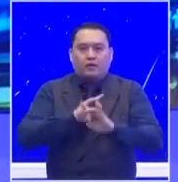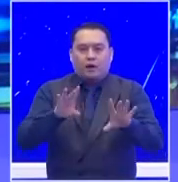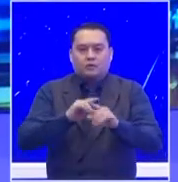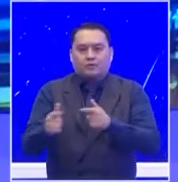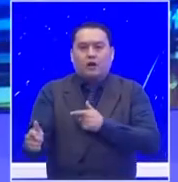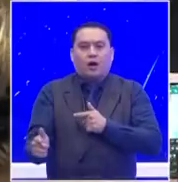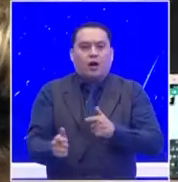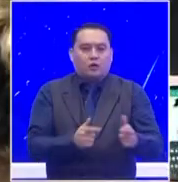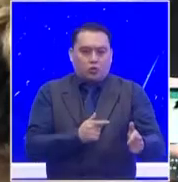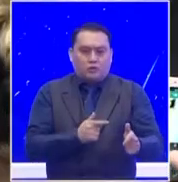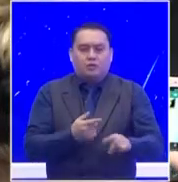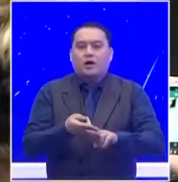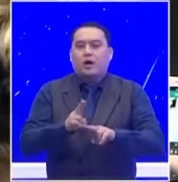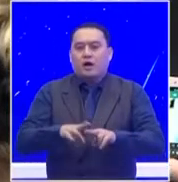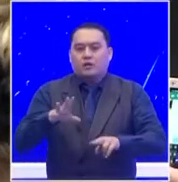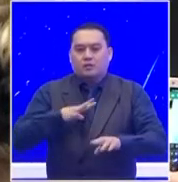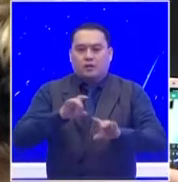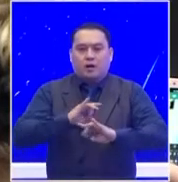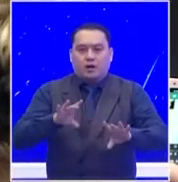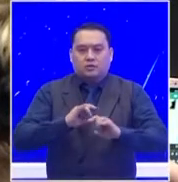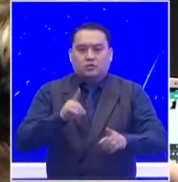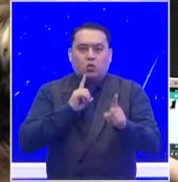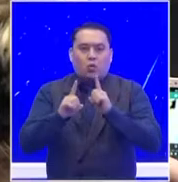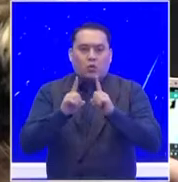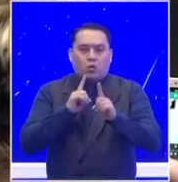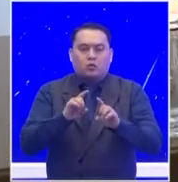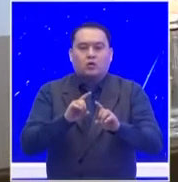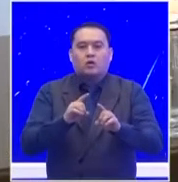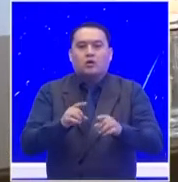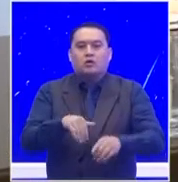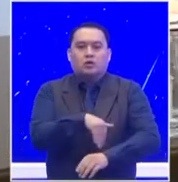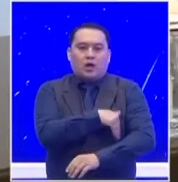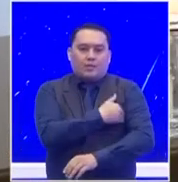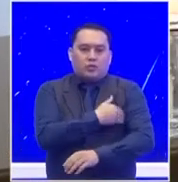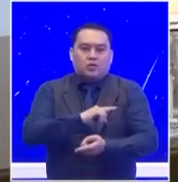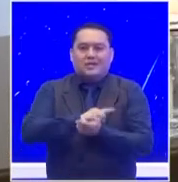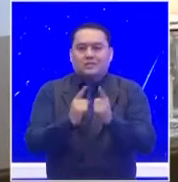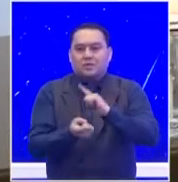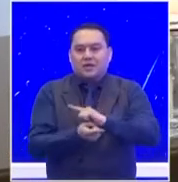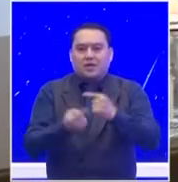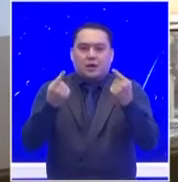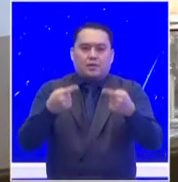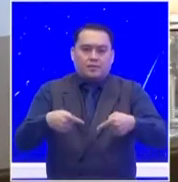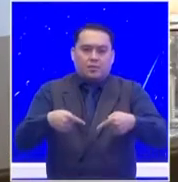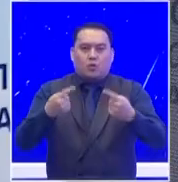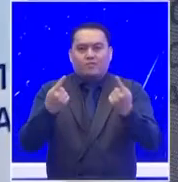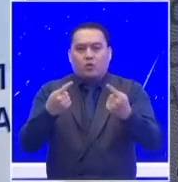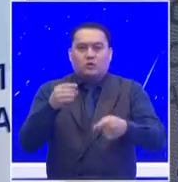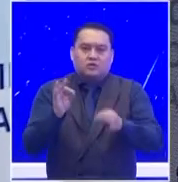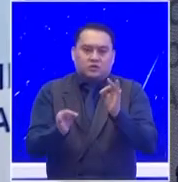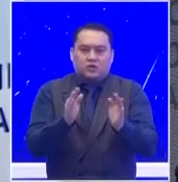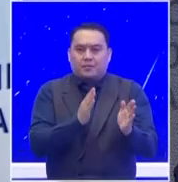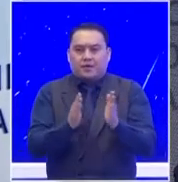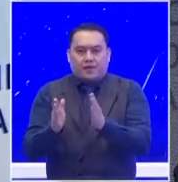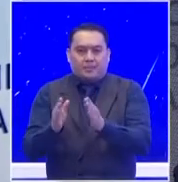представители департамента по чрезвычайным ситуациям. Со слов спикера, на общем фоне температурных изменений обстановка в области стабильная.